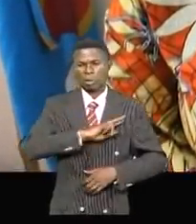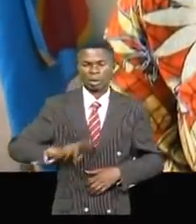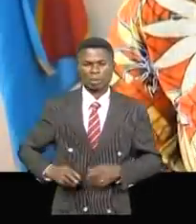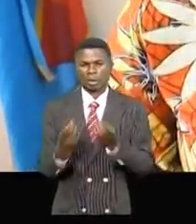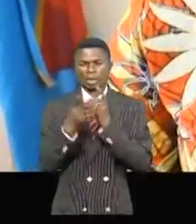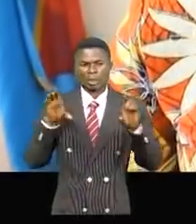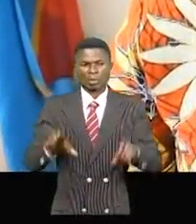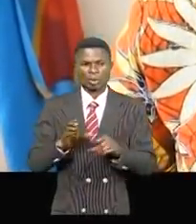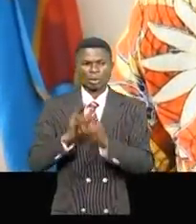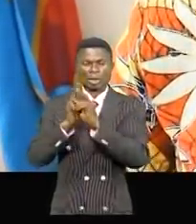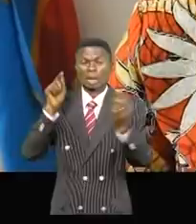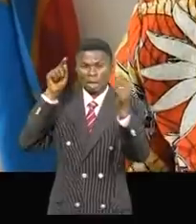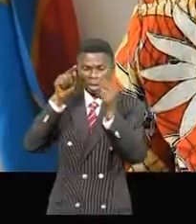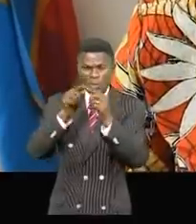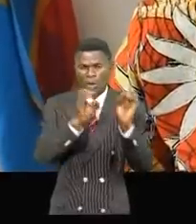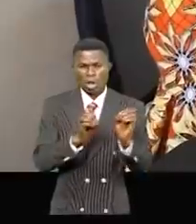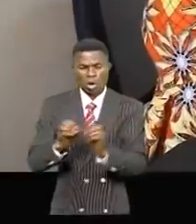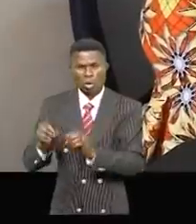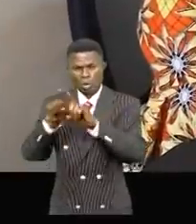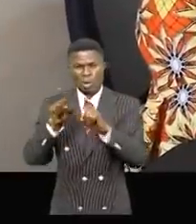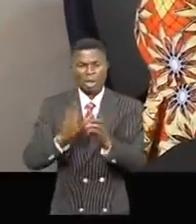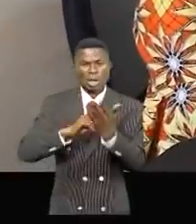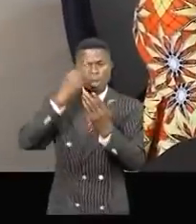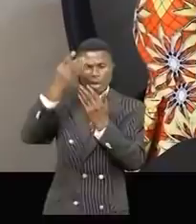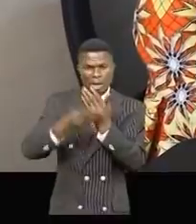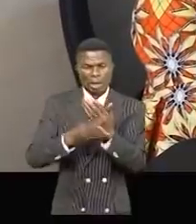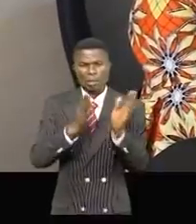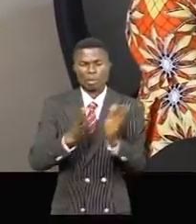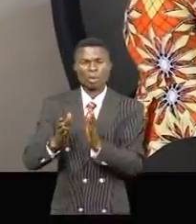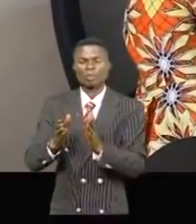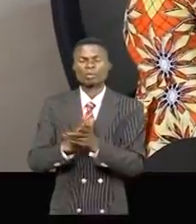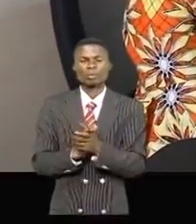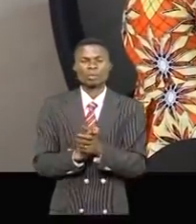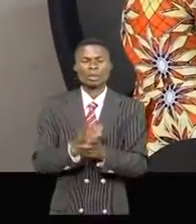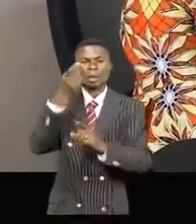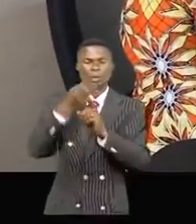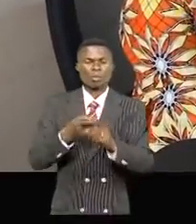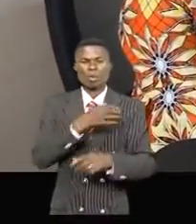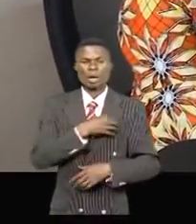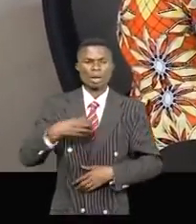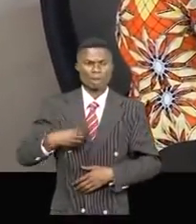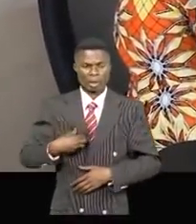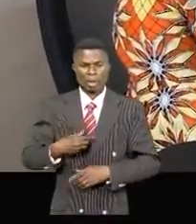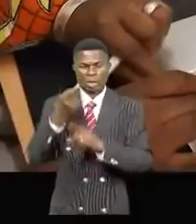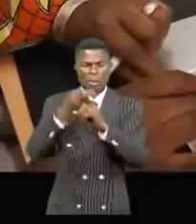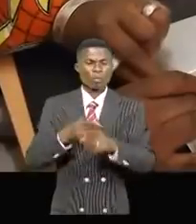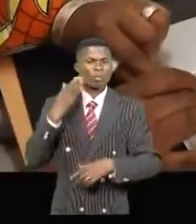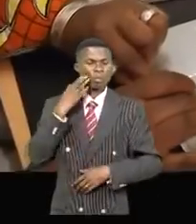du Congo, les objectifs menés ainsi que le bilan à établir en mi-chemin du mois de la femme, le mois de